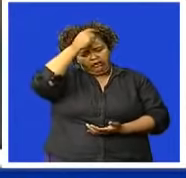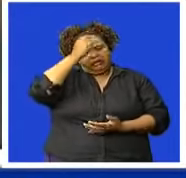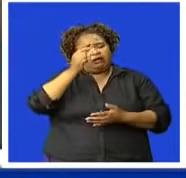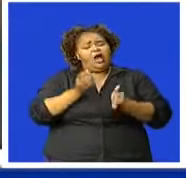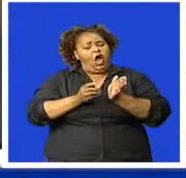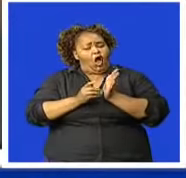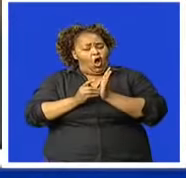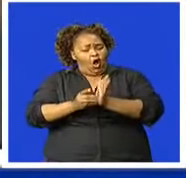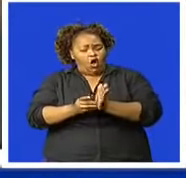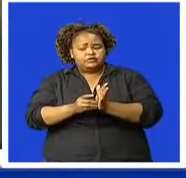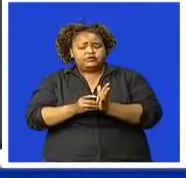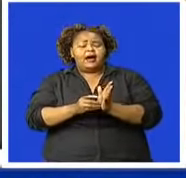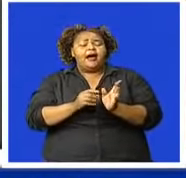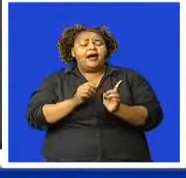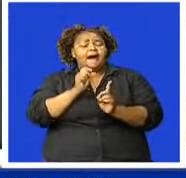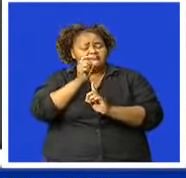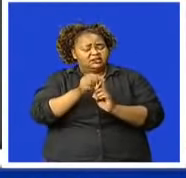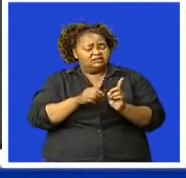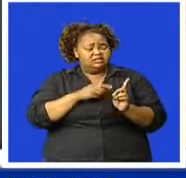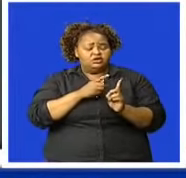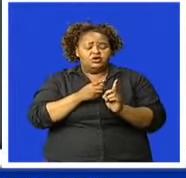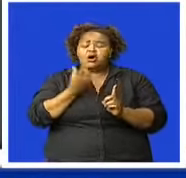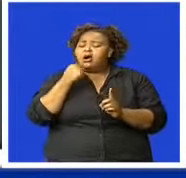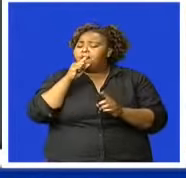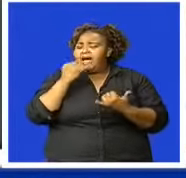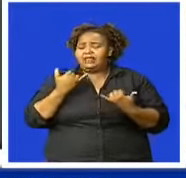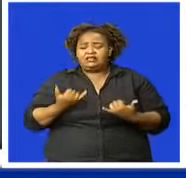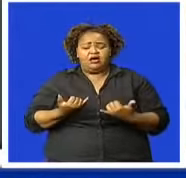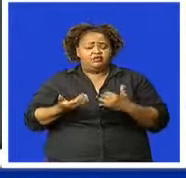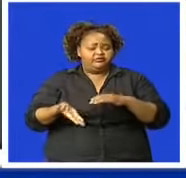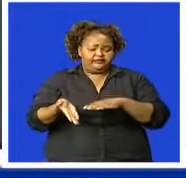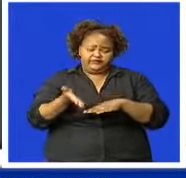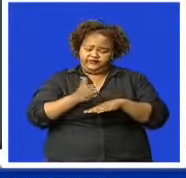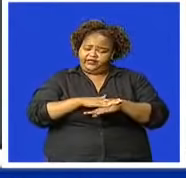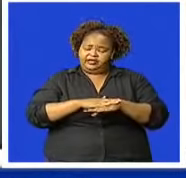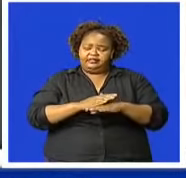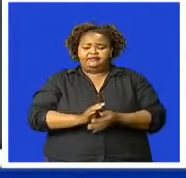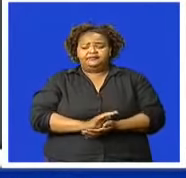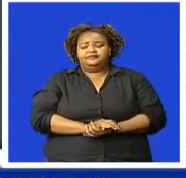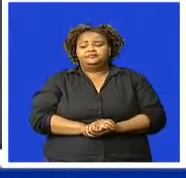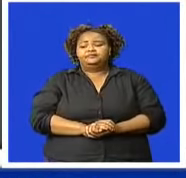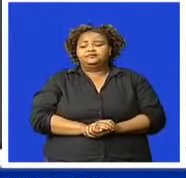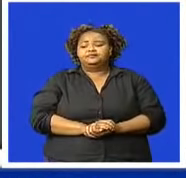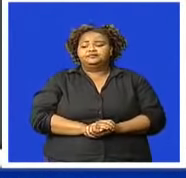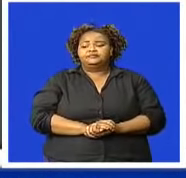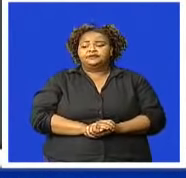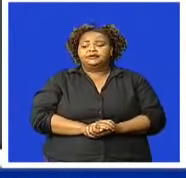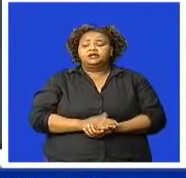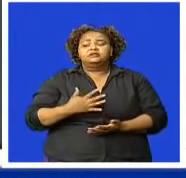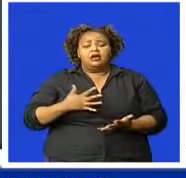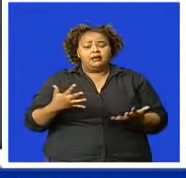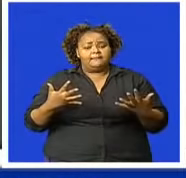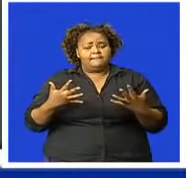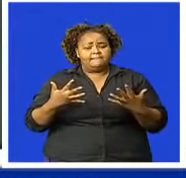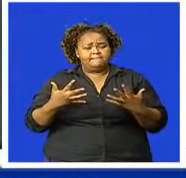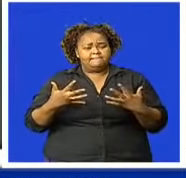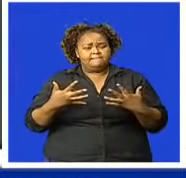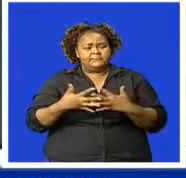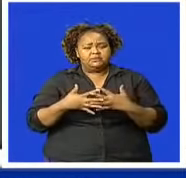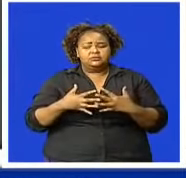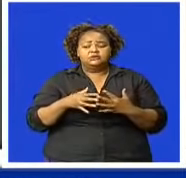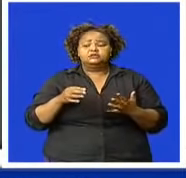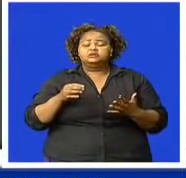bese soyahamba kanjalo nje and bo RS yaphonjwa kanye nabo mhlaka 12 April